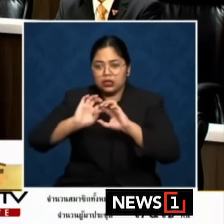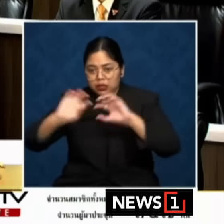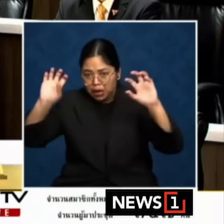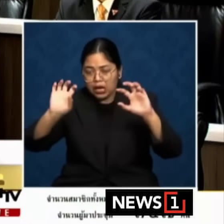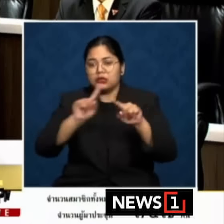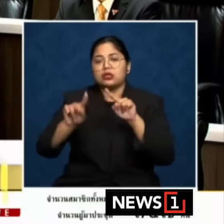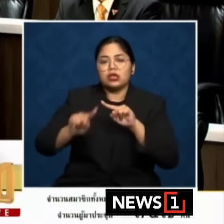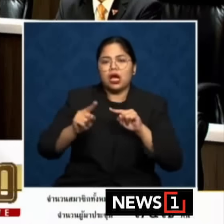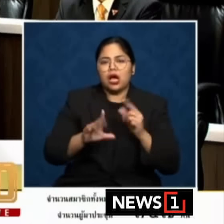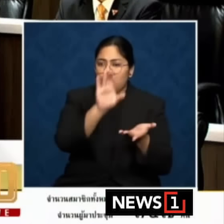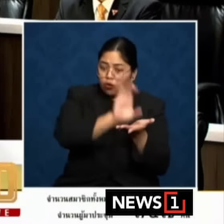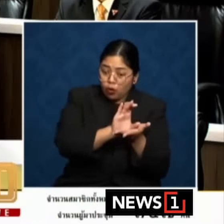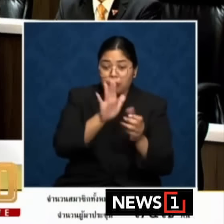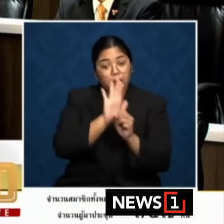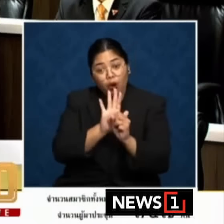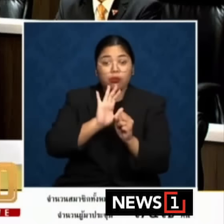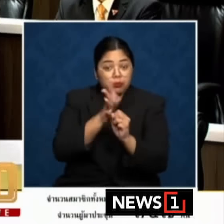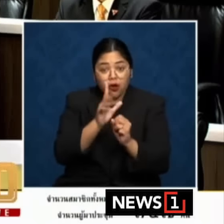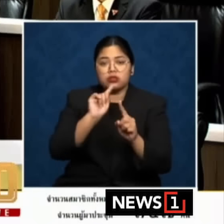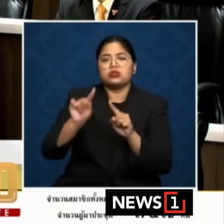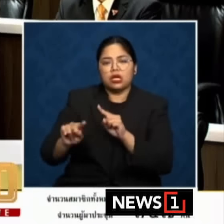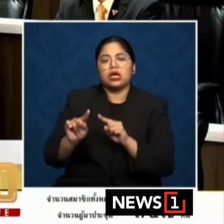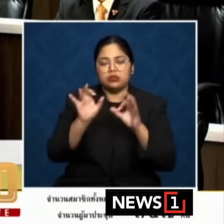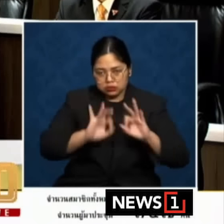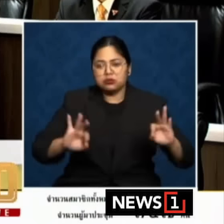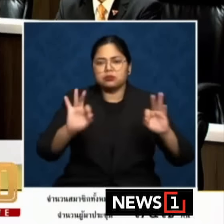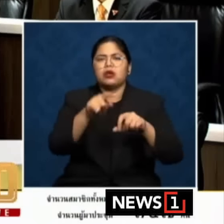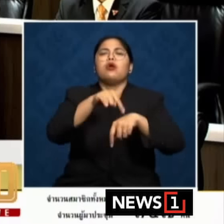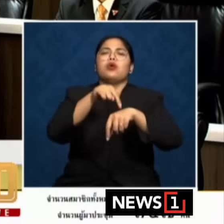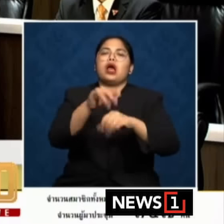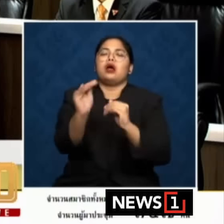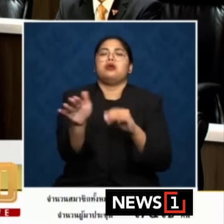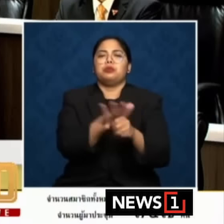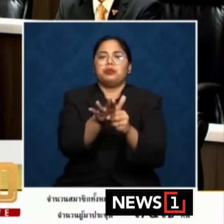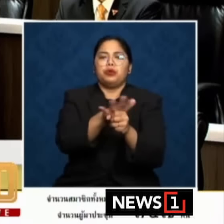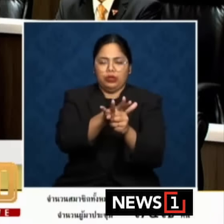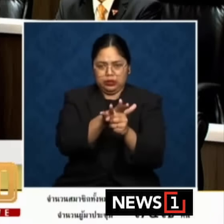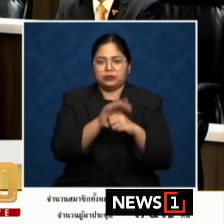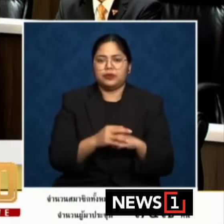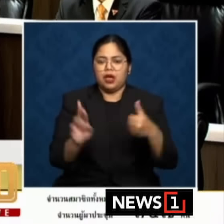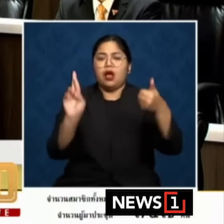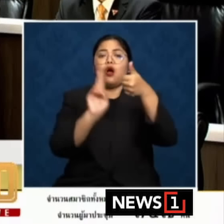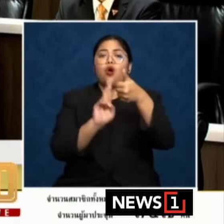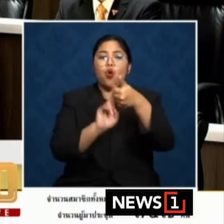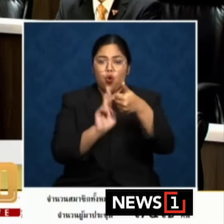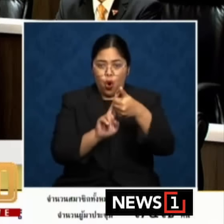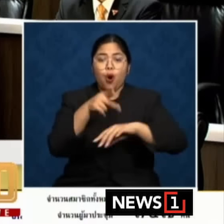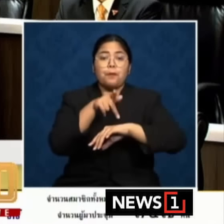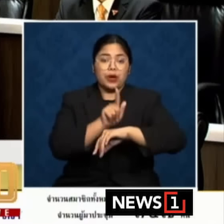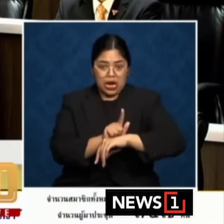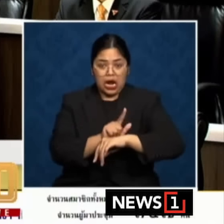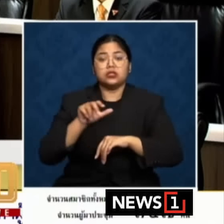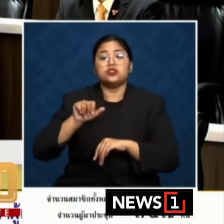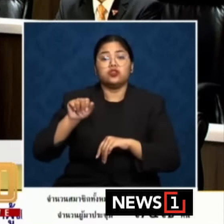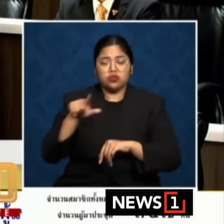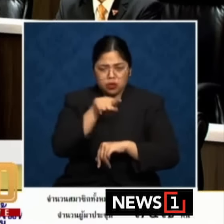องดูว่างบตรงไหนพอไม่พอก็จะเป็นต้องให้เวลาพอสมควรนะครับตามที่ท่านรองประธานสภาผู้แทนราษฎรท่